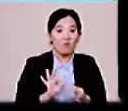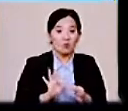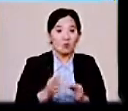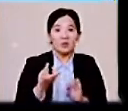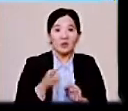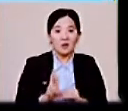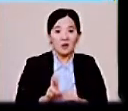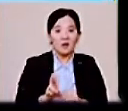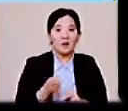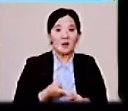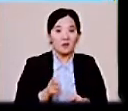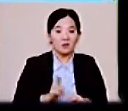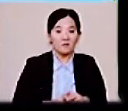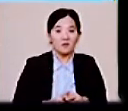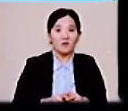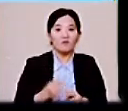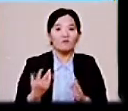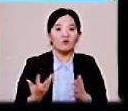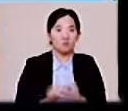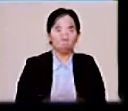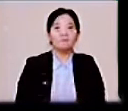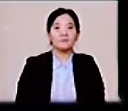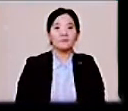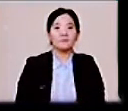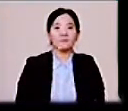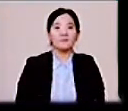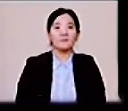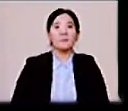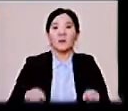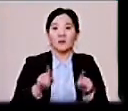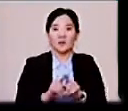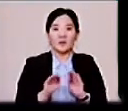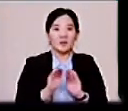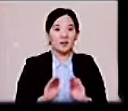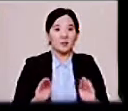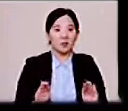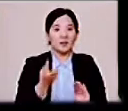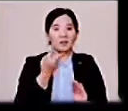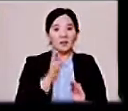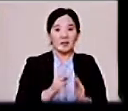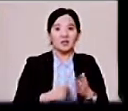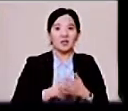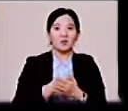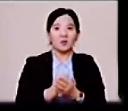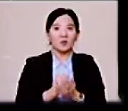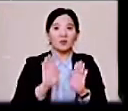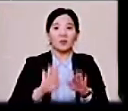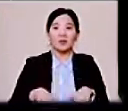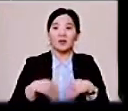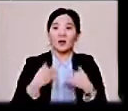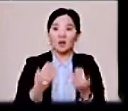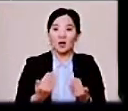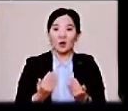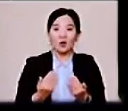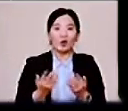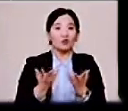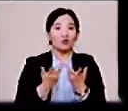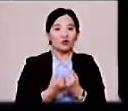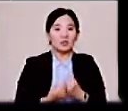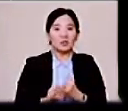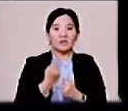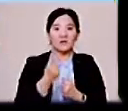для данных вычислений. Итак, ребят, для закрепления я вам предлагаю решить